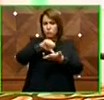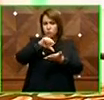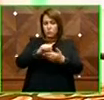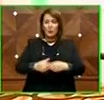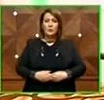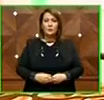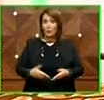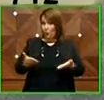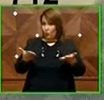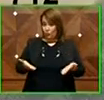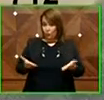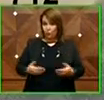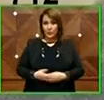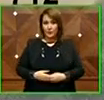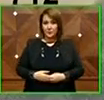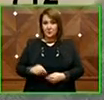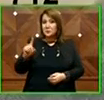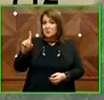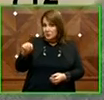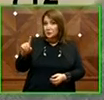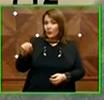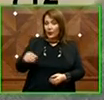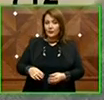اليوم كان منهم